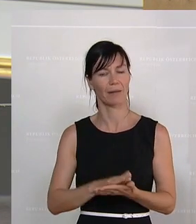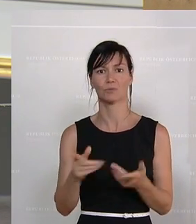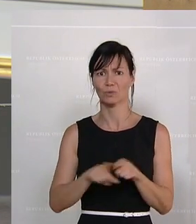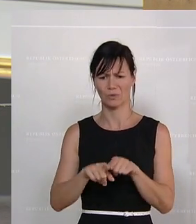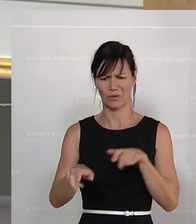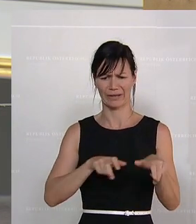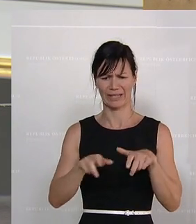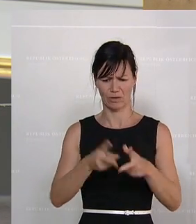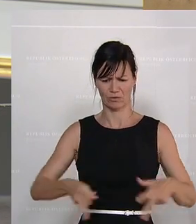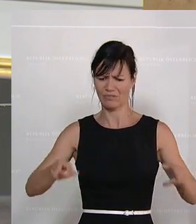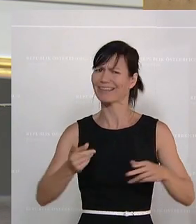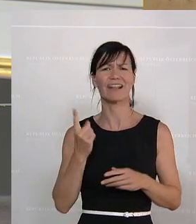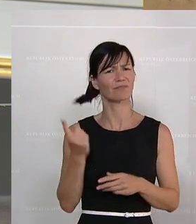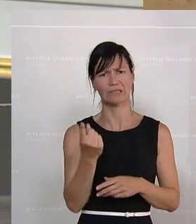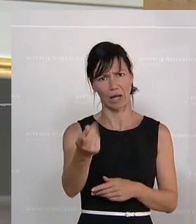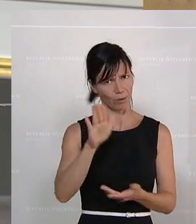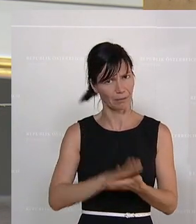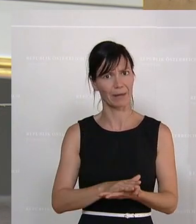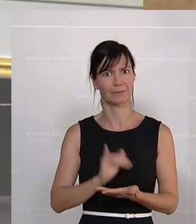hinausreichen werden